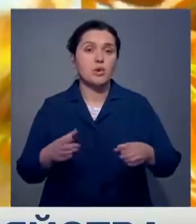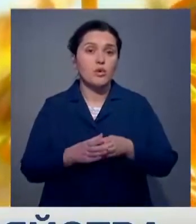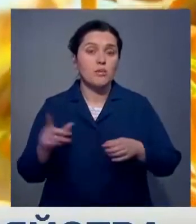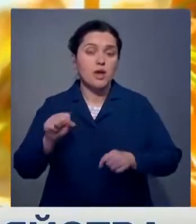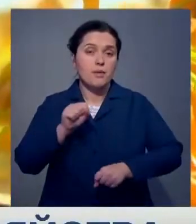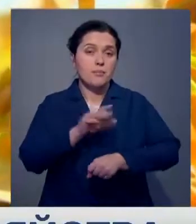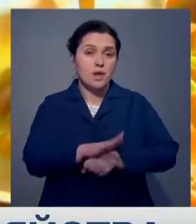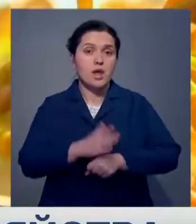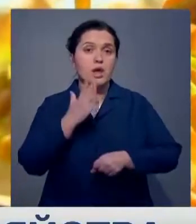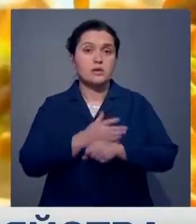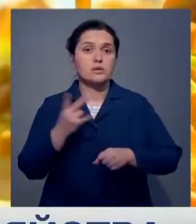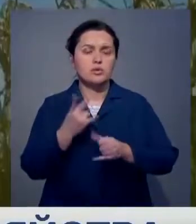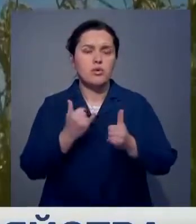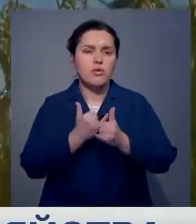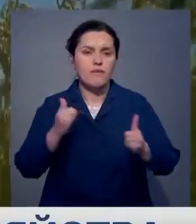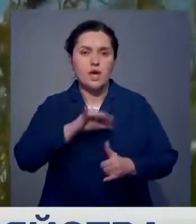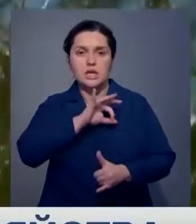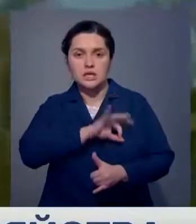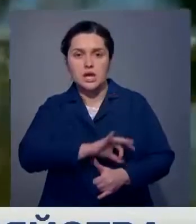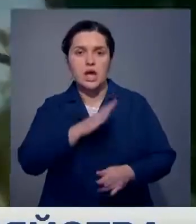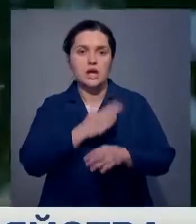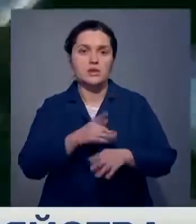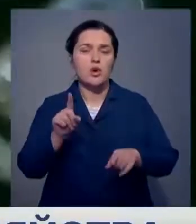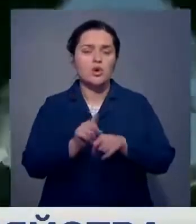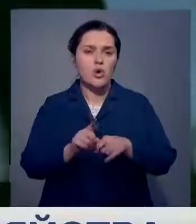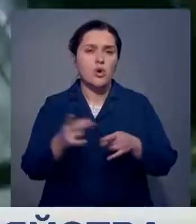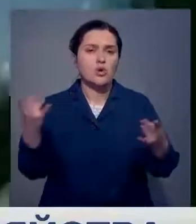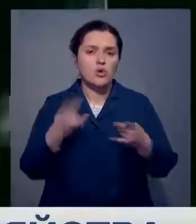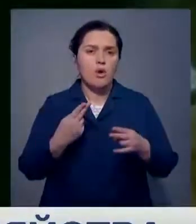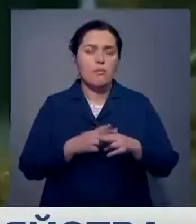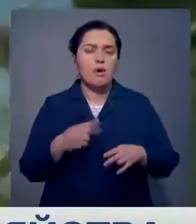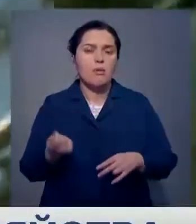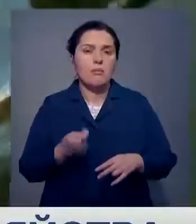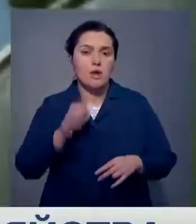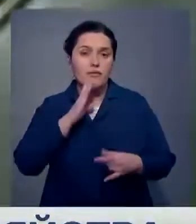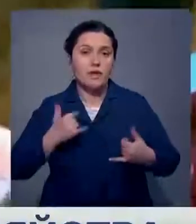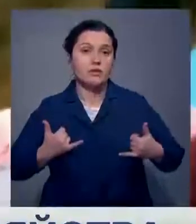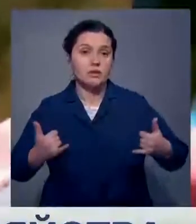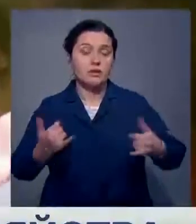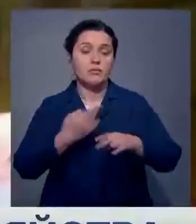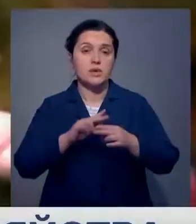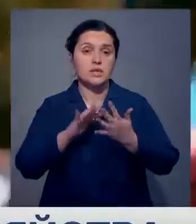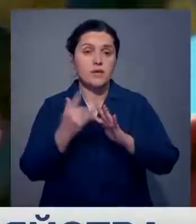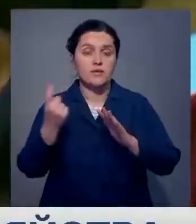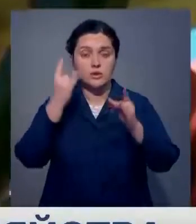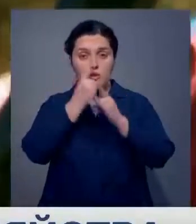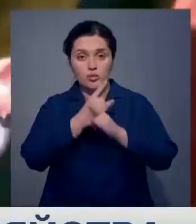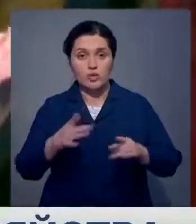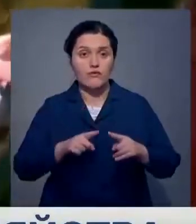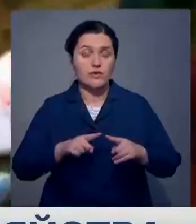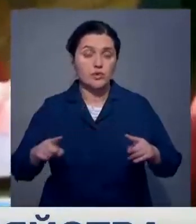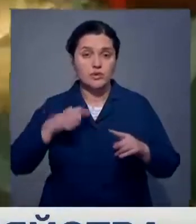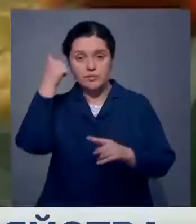поручил повысить долю высокорентабельных, маловлагопотребляющих сельскохозяйственных культур. Так, в текущем году в